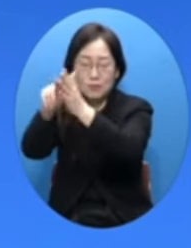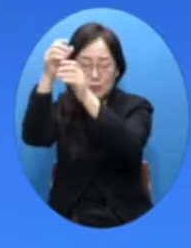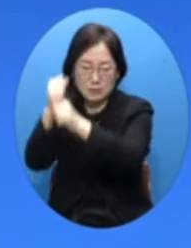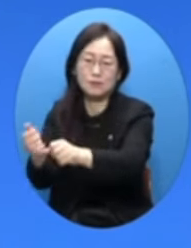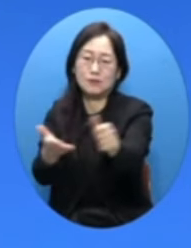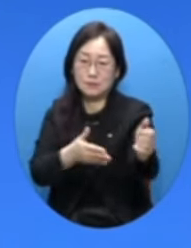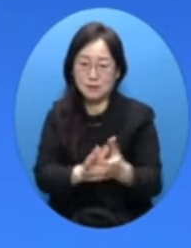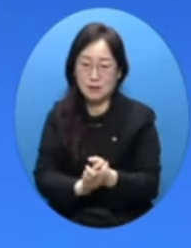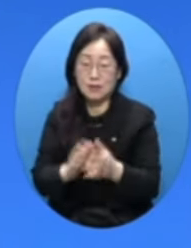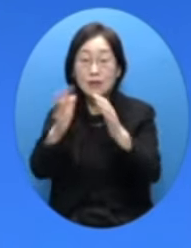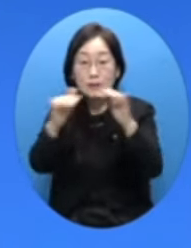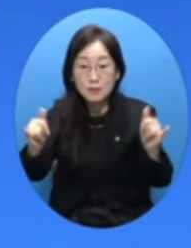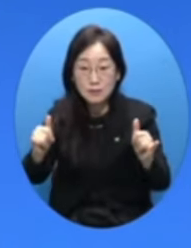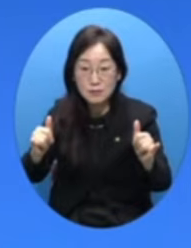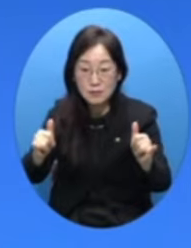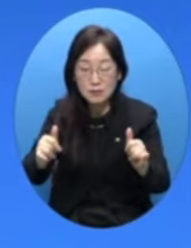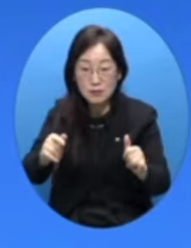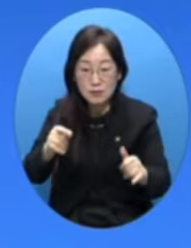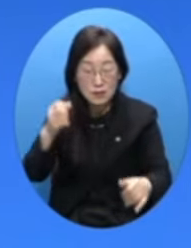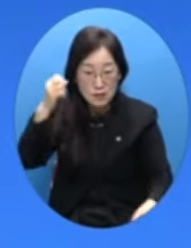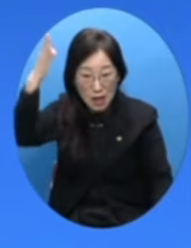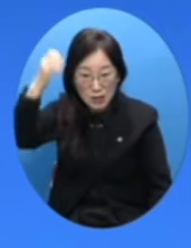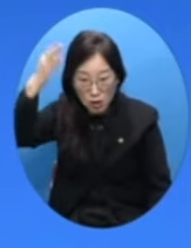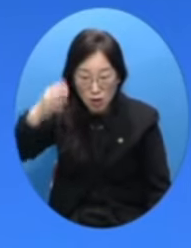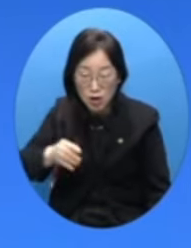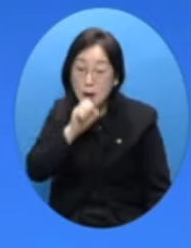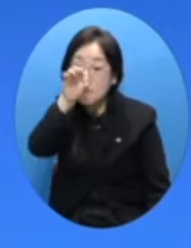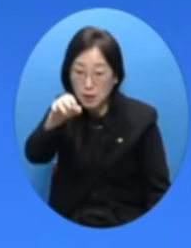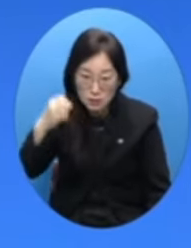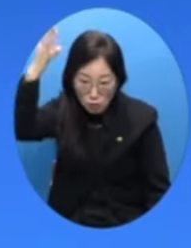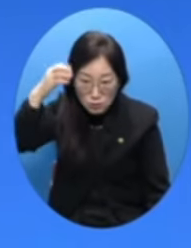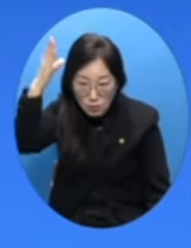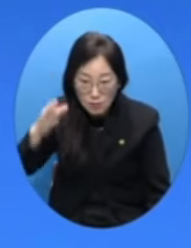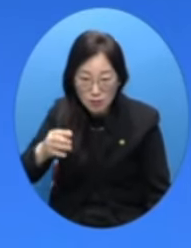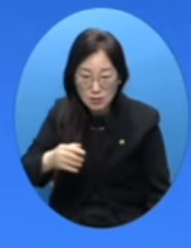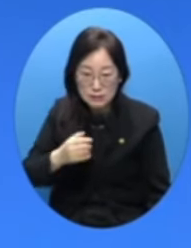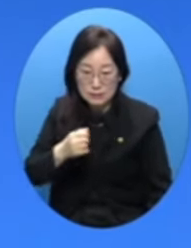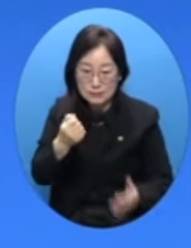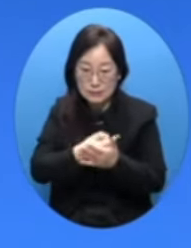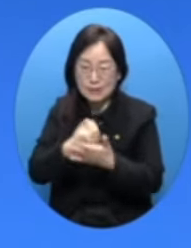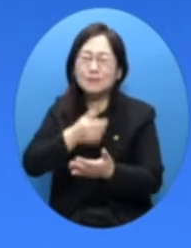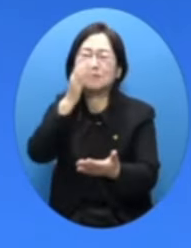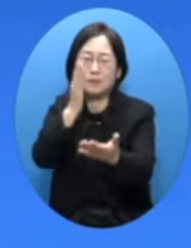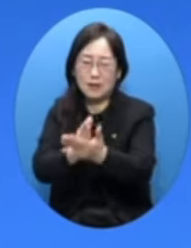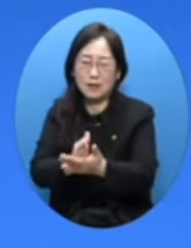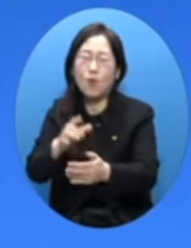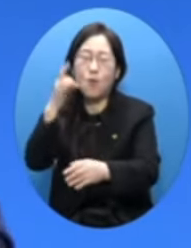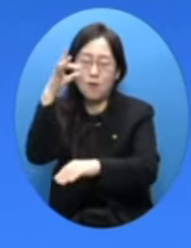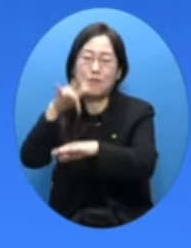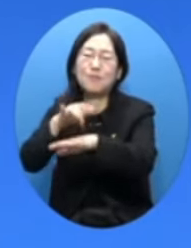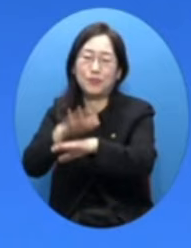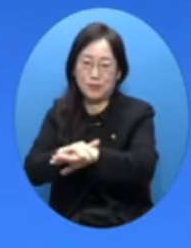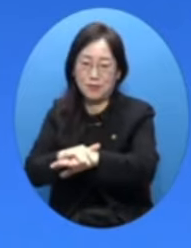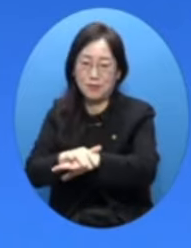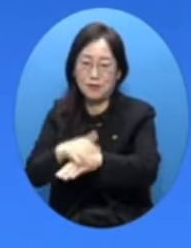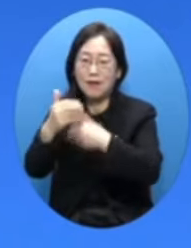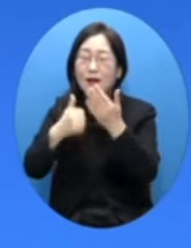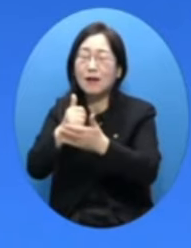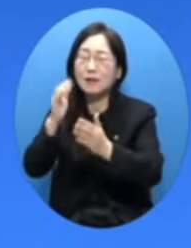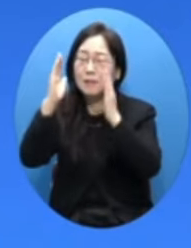또 사람들이 잊어버렸다 너무 섭섭해하지도 마세요. 또 그게 그런 것입니다. 그러니까 우리 하늘만 바라보면 절대 시험 들진